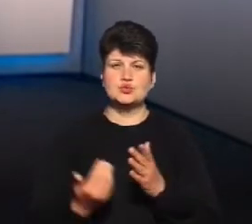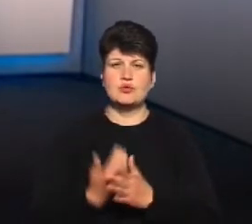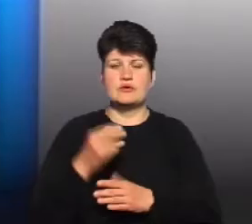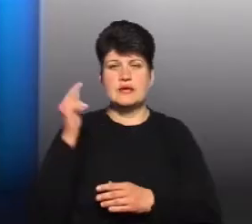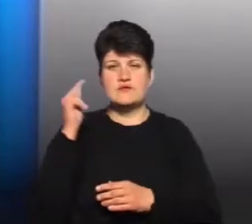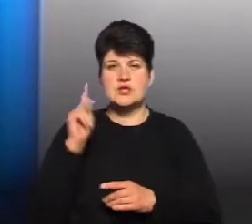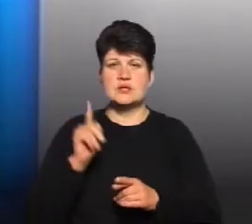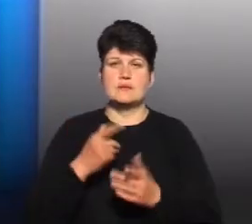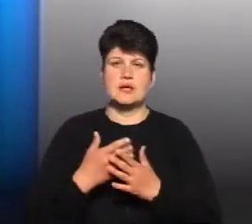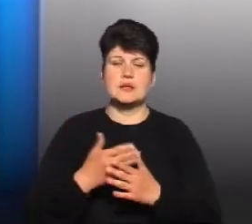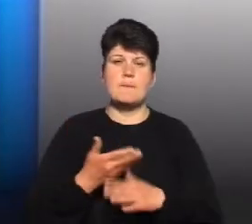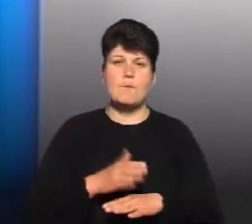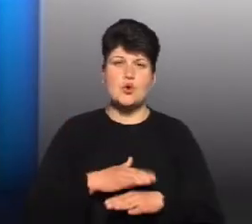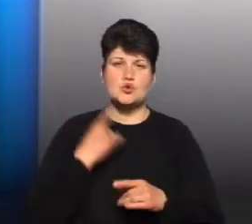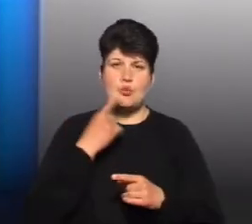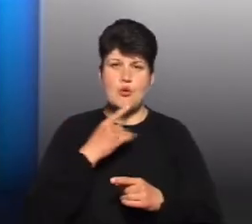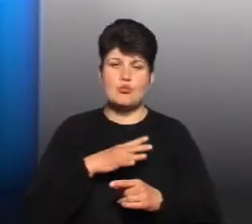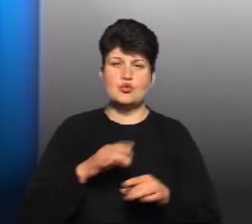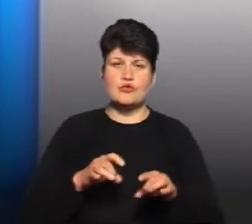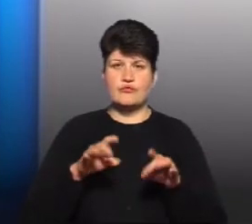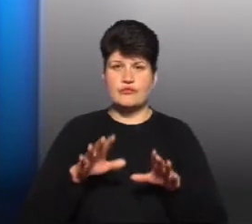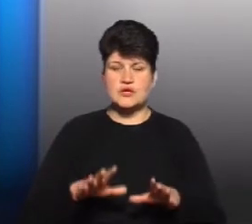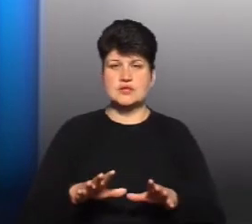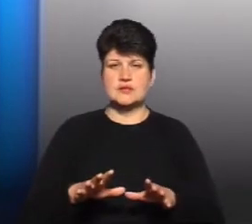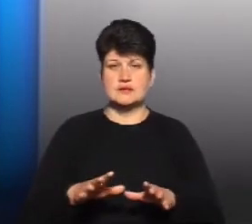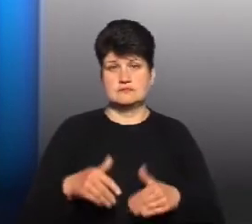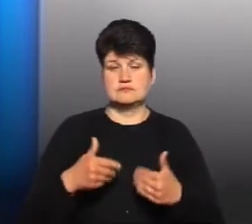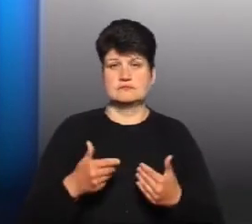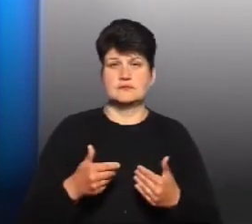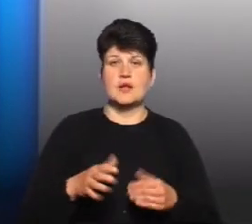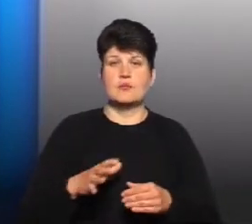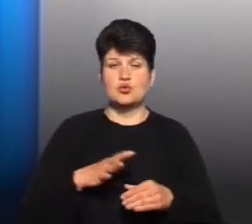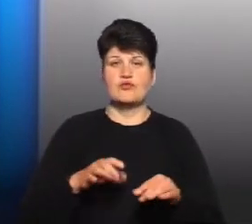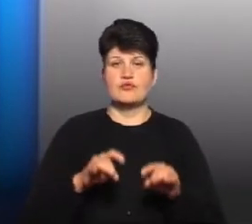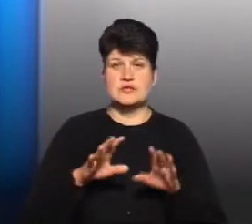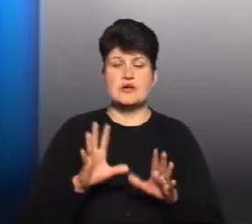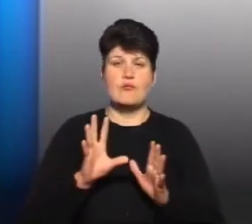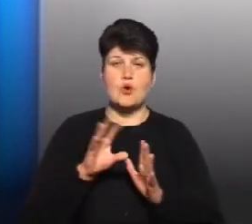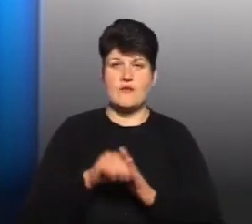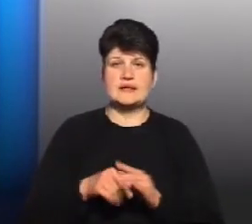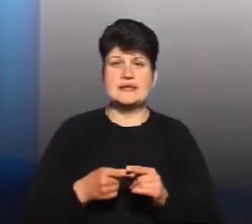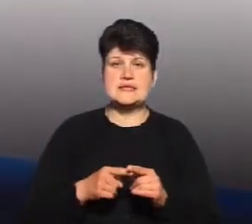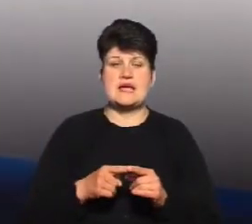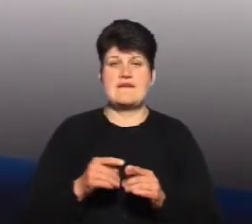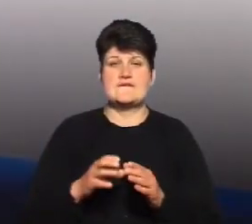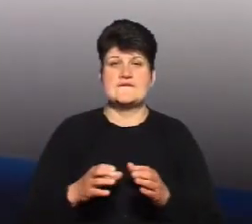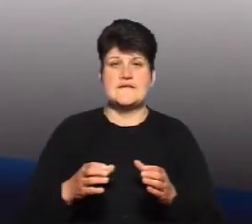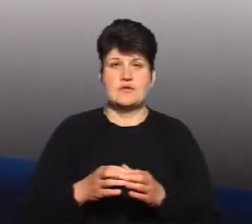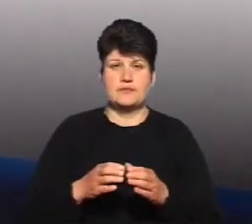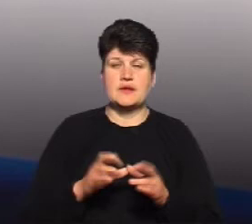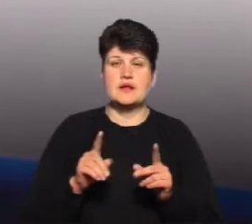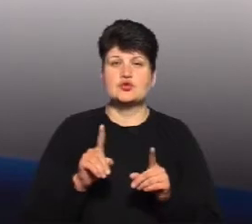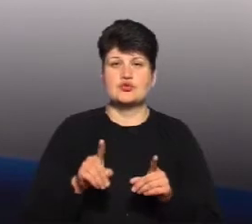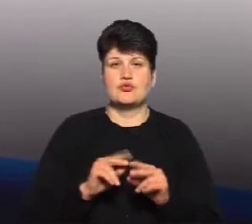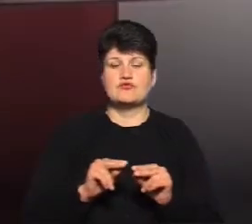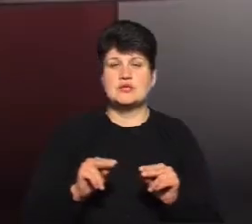польської мови. І було вирішено керівництво. Є запит, є пропозиція. Так, так, було вирішено запровадити цей факультет. А як щодо вчителів, як